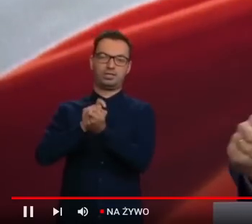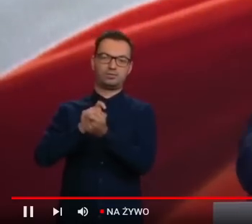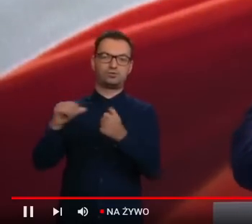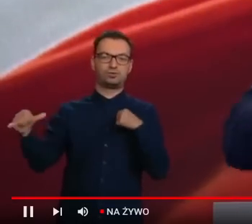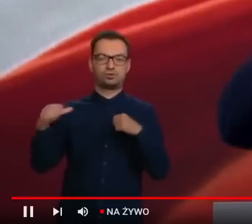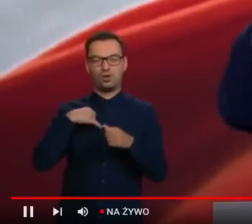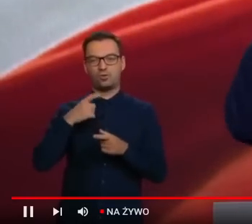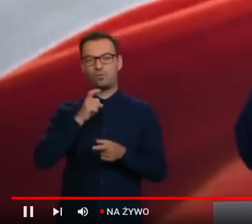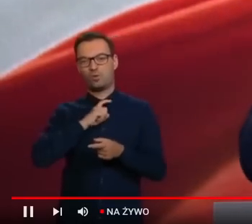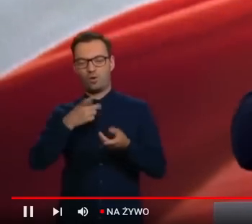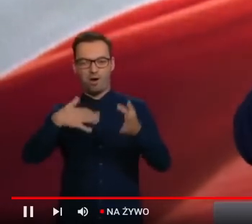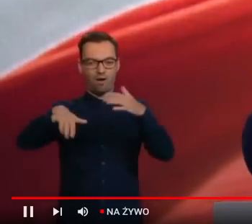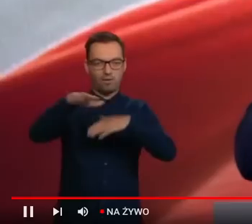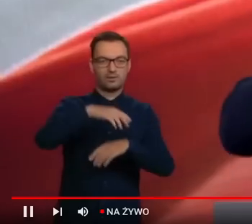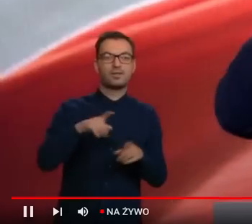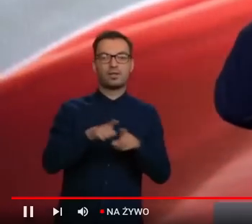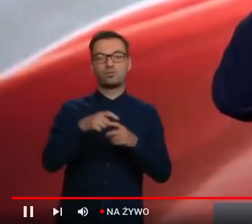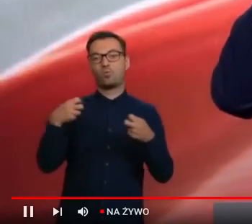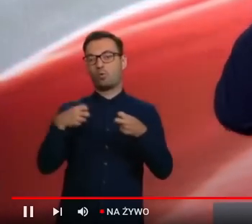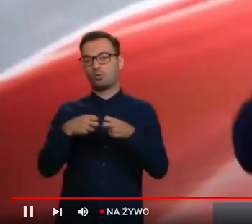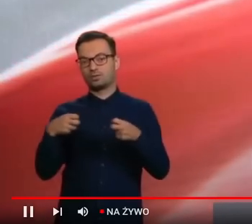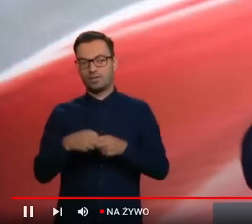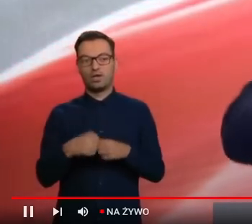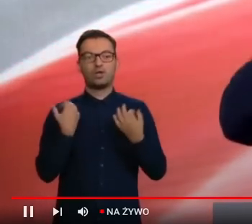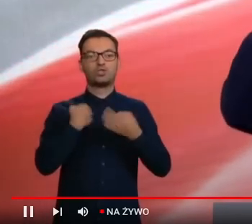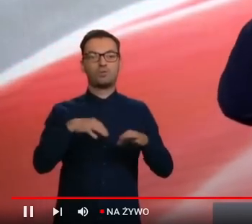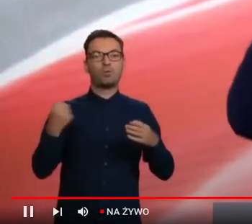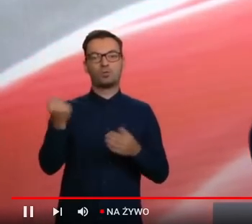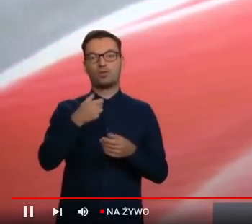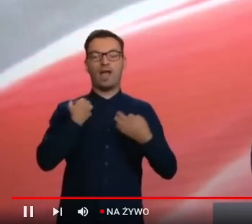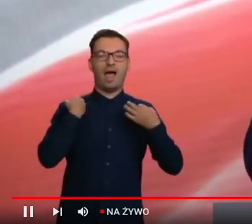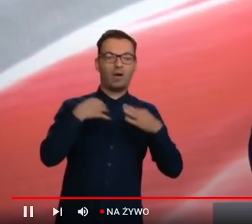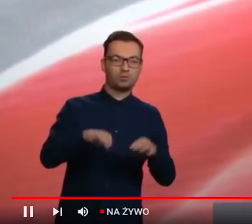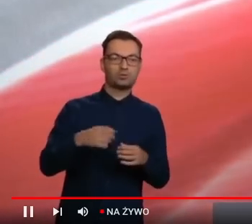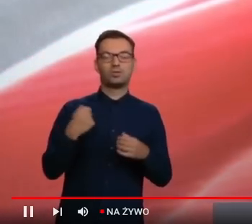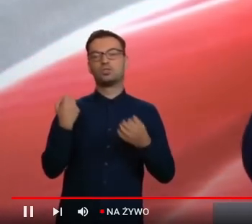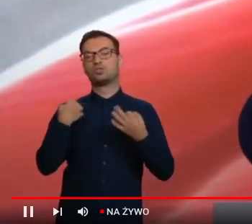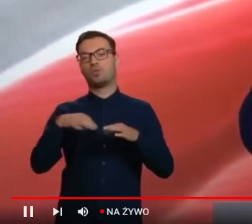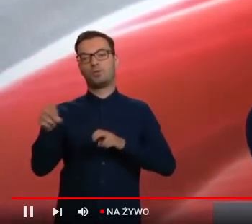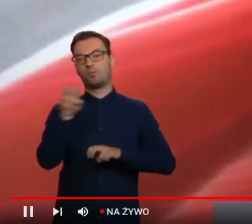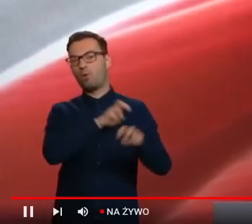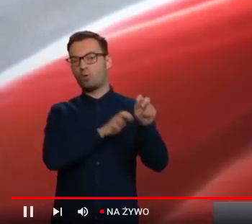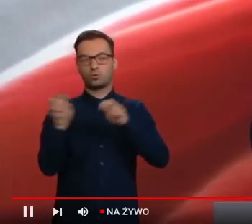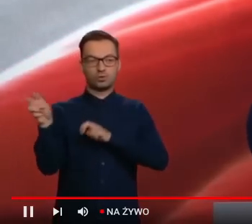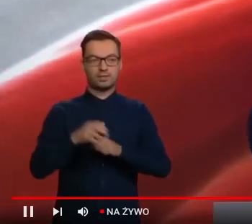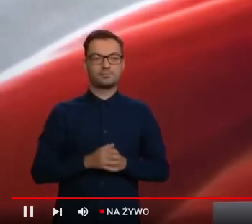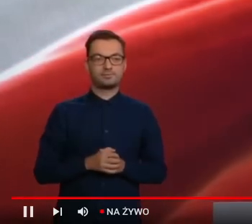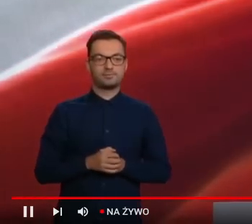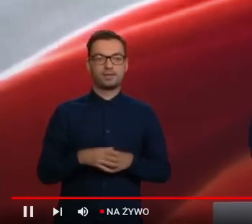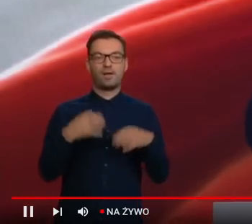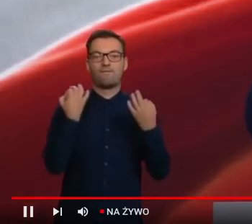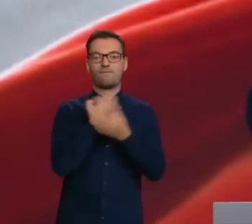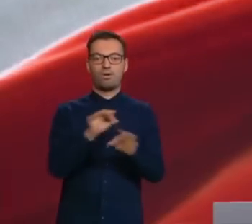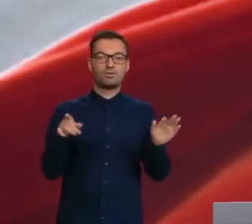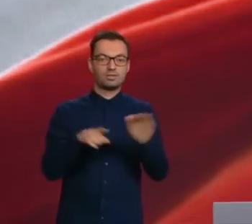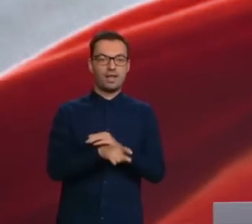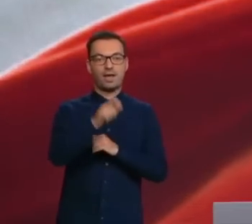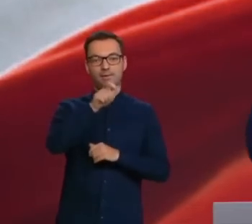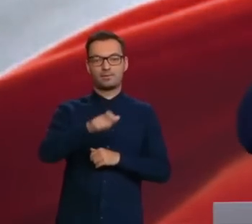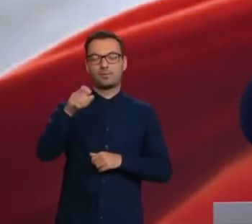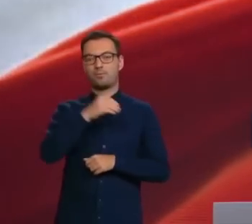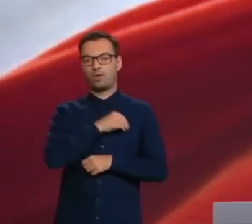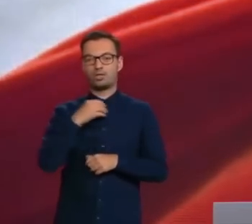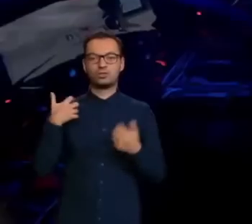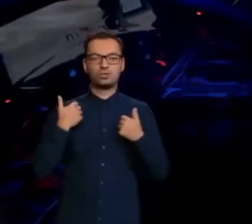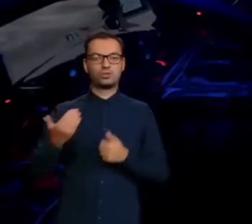i z Brukseli, obronę swobody samochodów, swobodę przemieszczania Ile on mówi. Wolność dla Polaków, godne